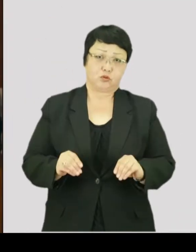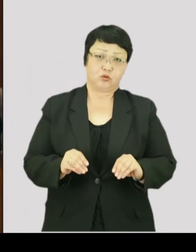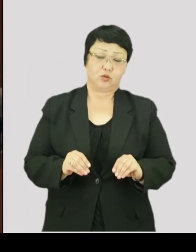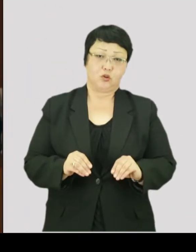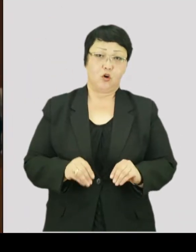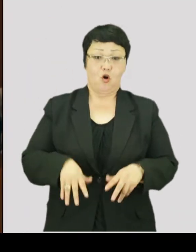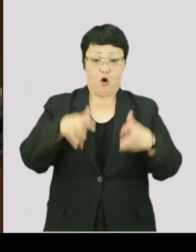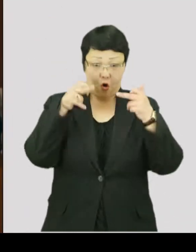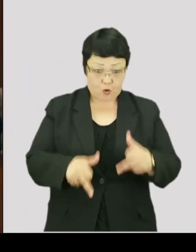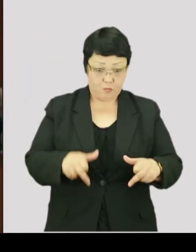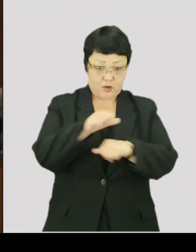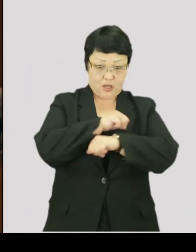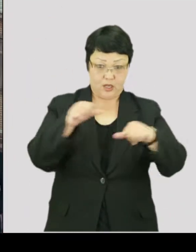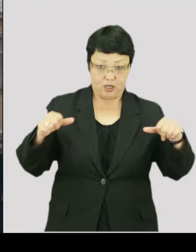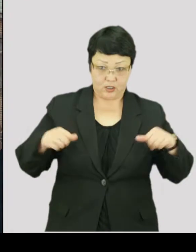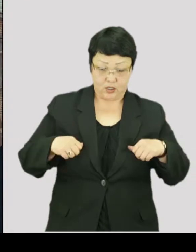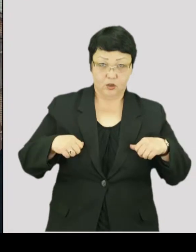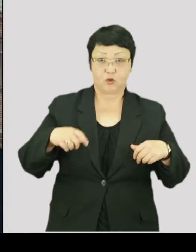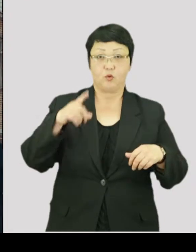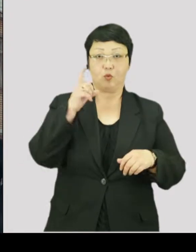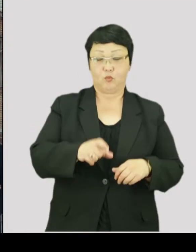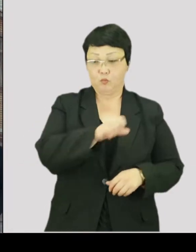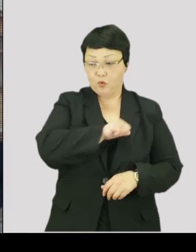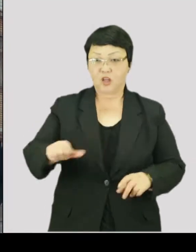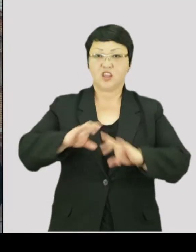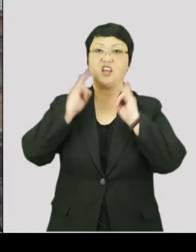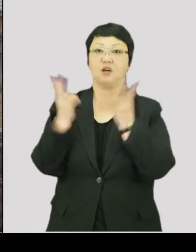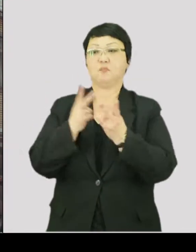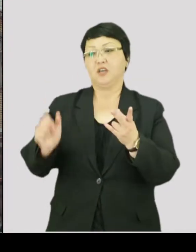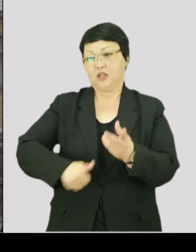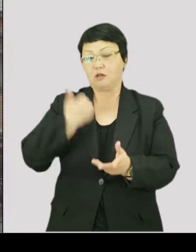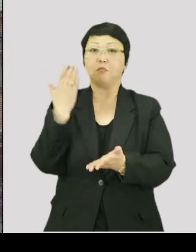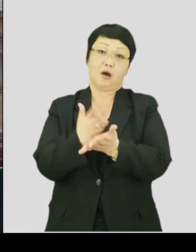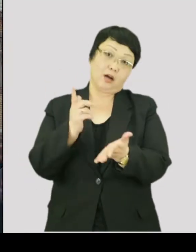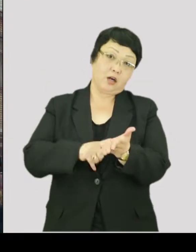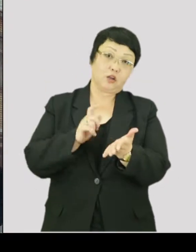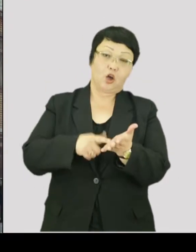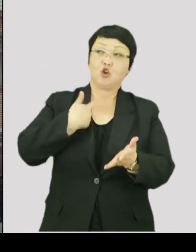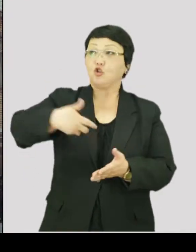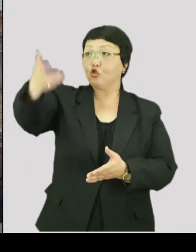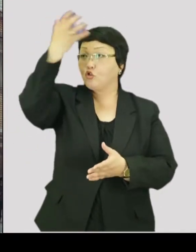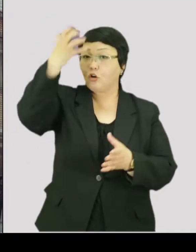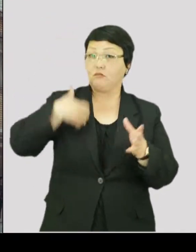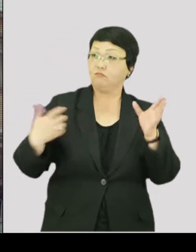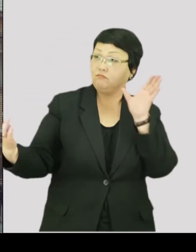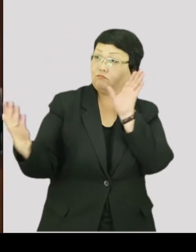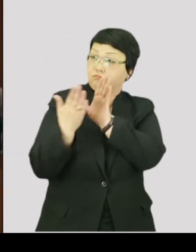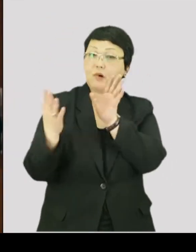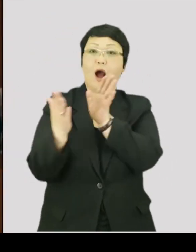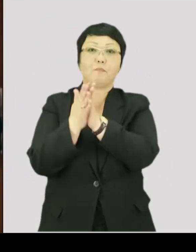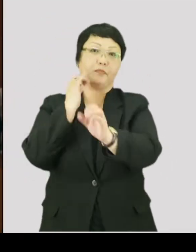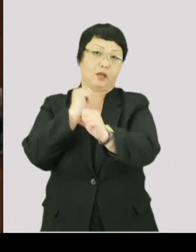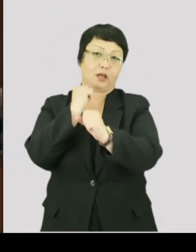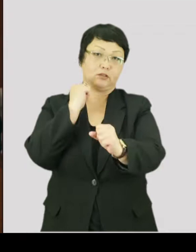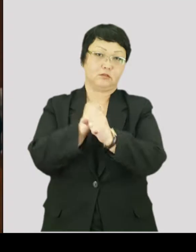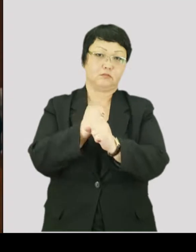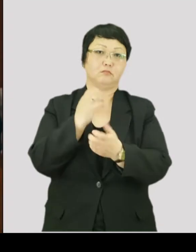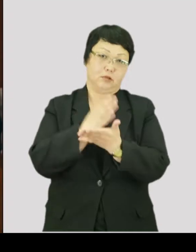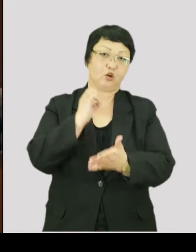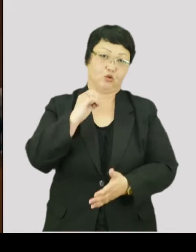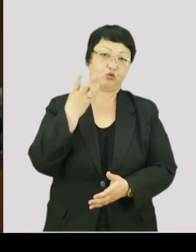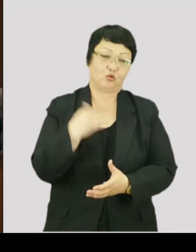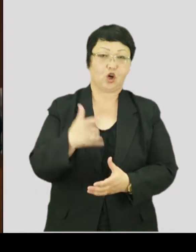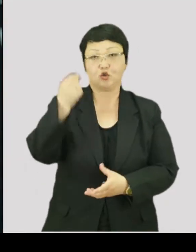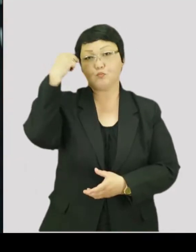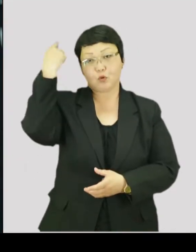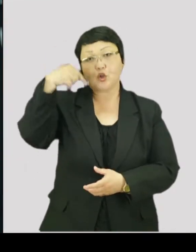Хөгжлийн бэрхшээлтэй иргэн болгон ер нь одоо нийгмийн идэвхтэй байх хэвээр. Одоо төр засагтайгаа хамтарч ажилладаг ийм байхад ёстой гэж